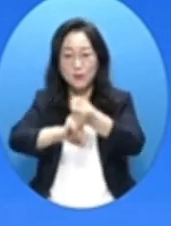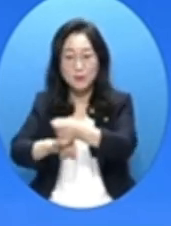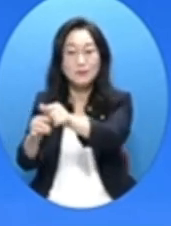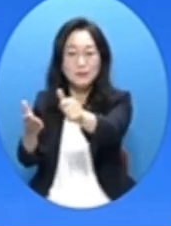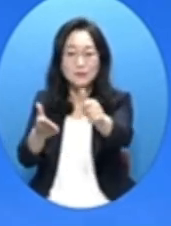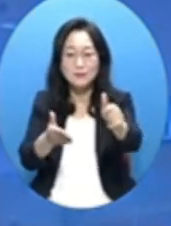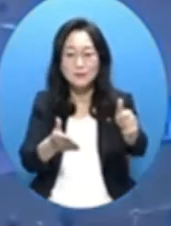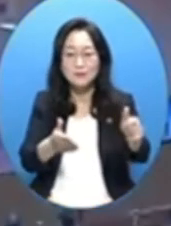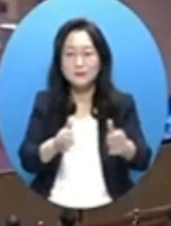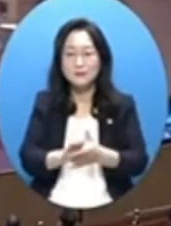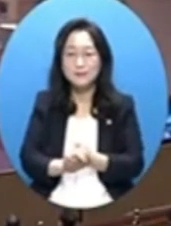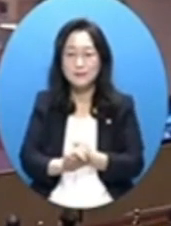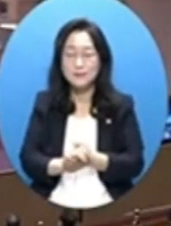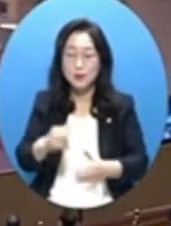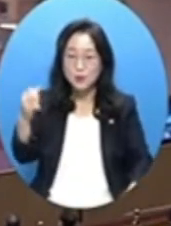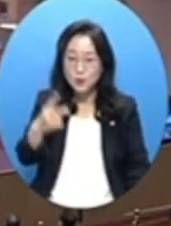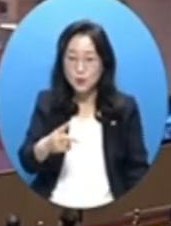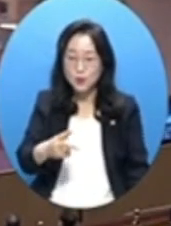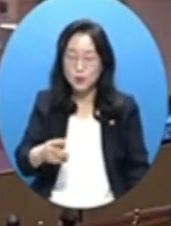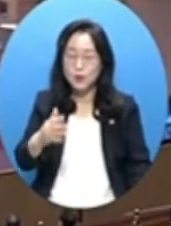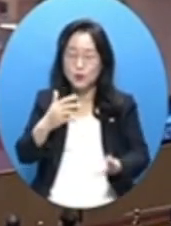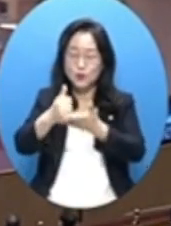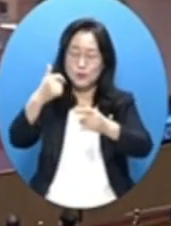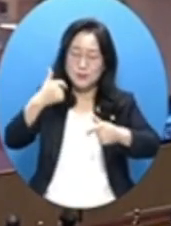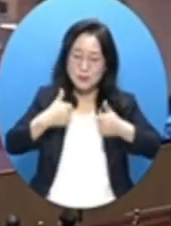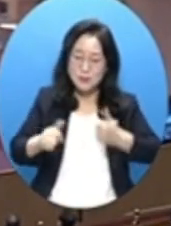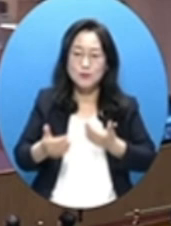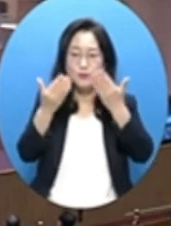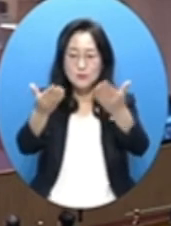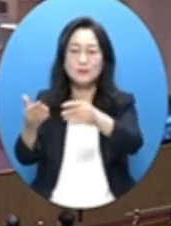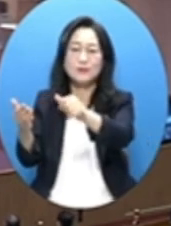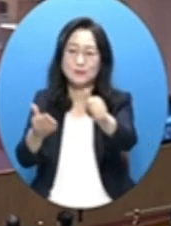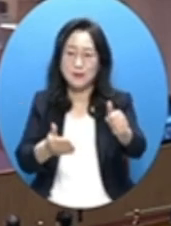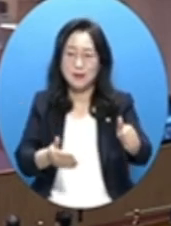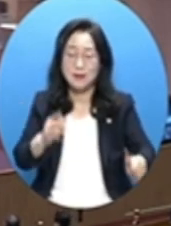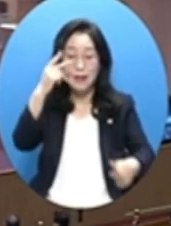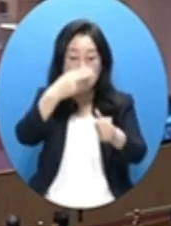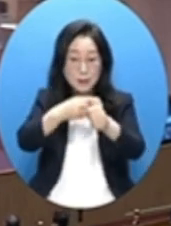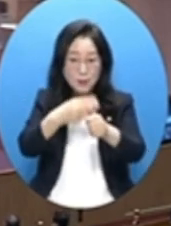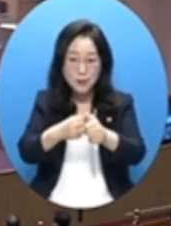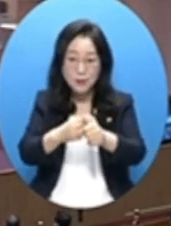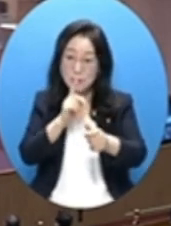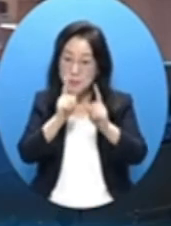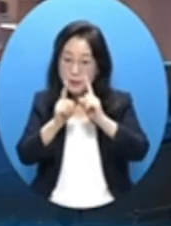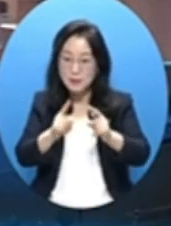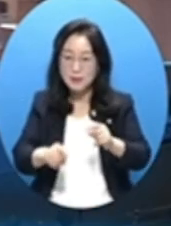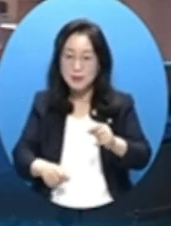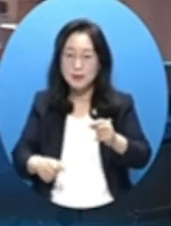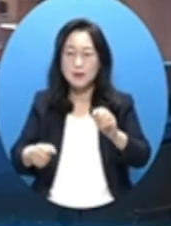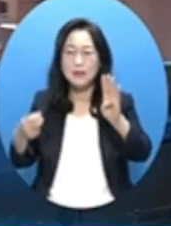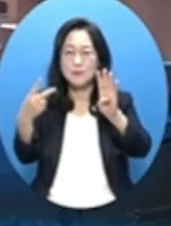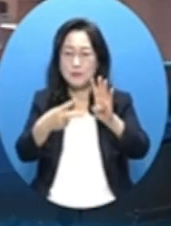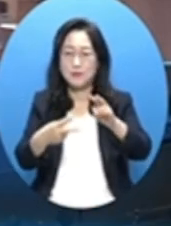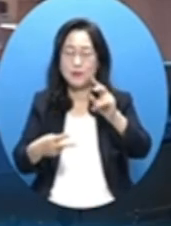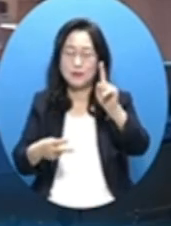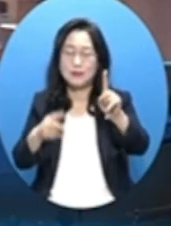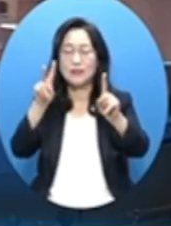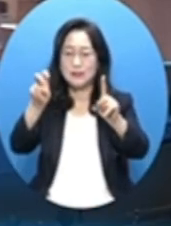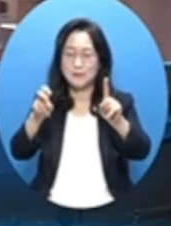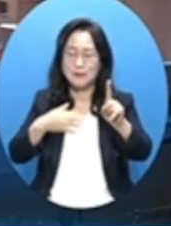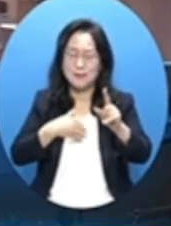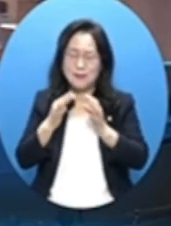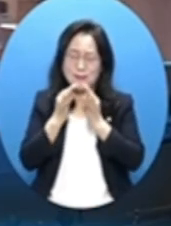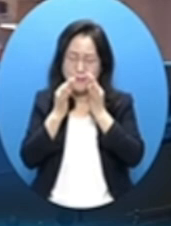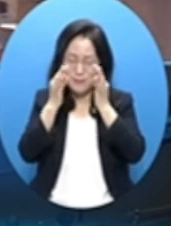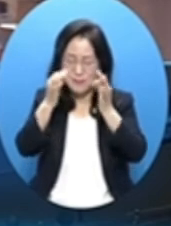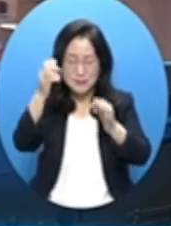것입니다. 나가서 우리는 주님을 기쁘시게 하는 자가 되어야 합니다. 사도 바울이 고백합니다. 빌립보서 1장 20절입니다. 나의